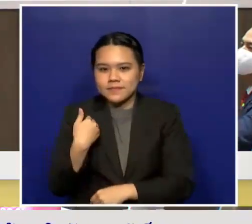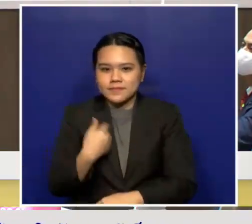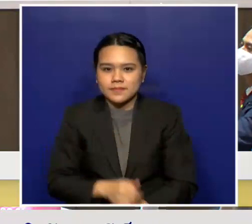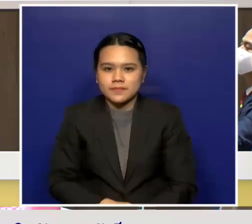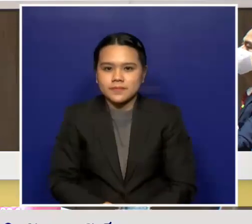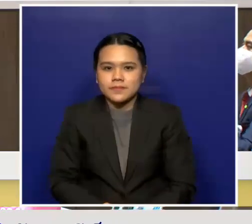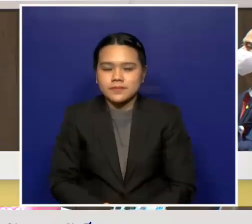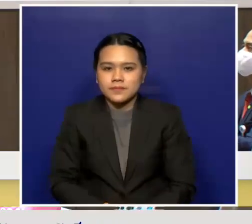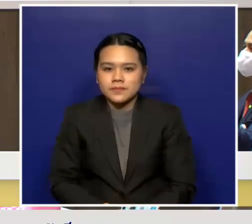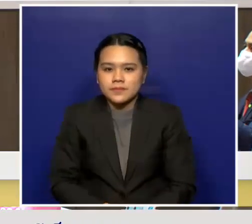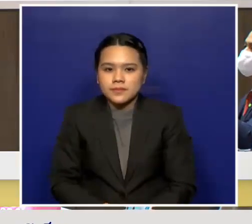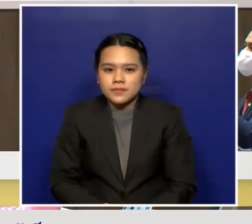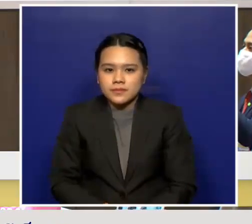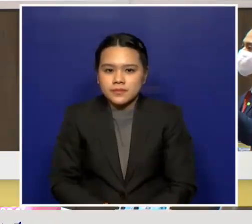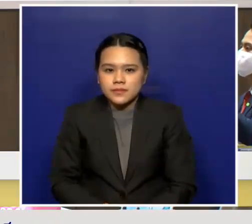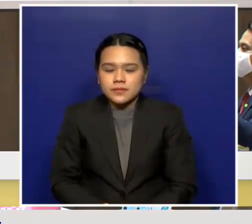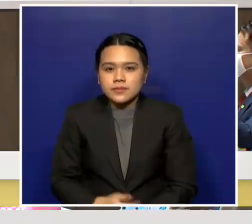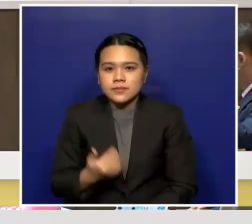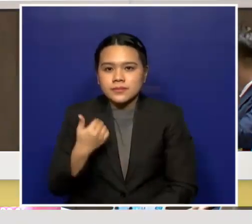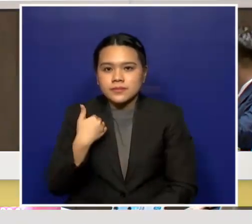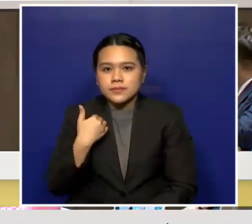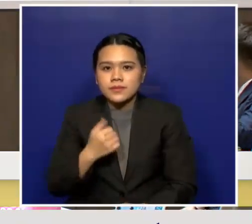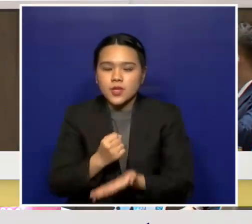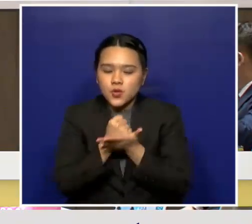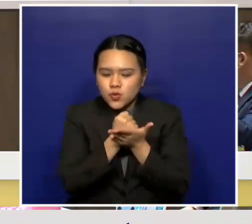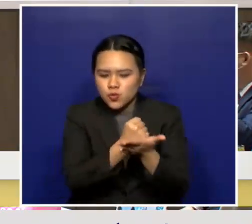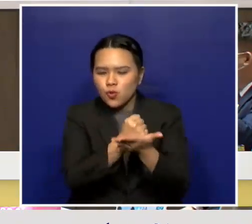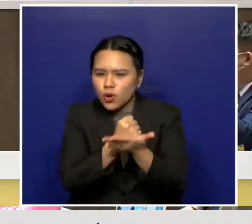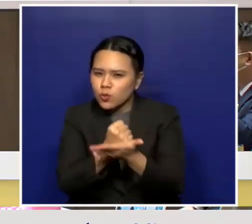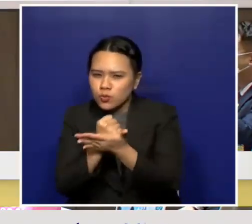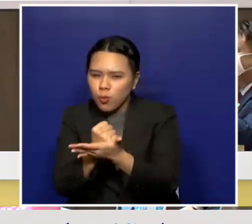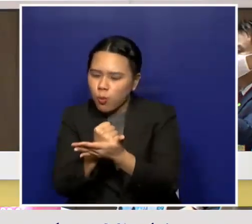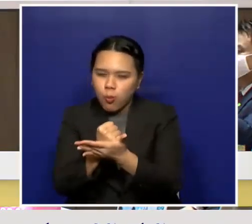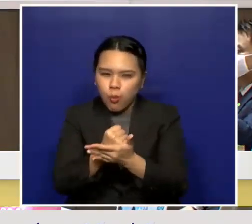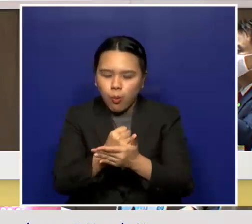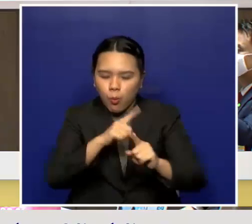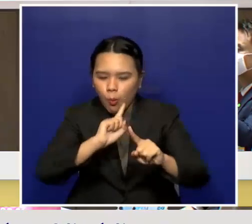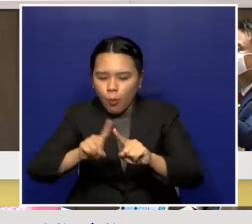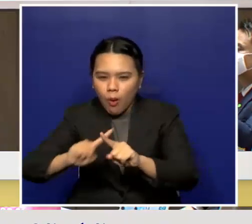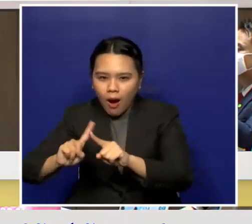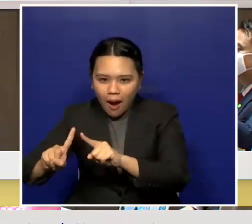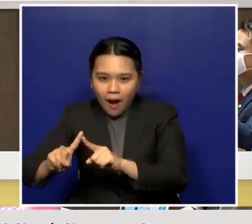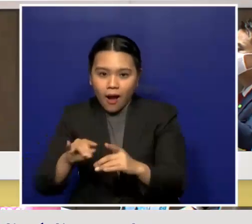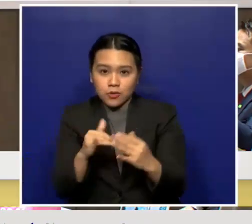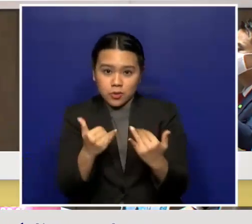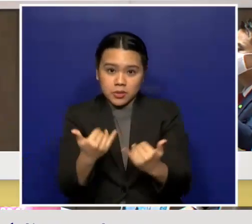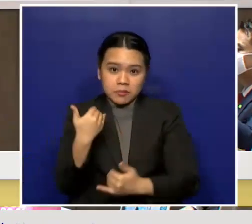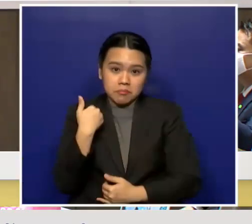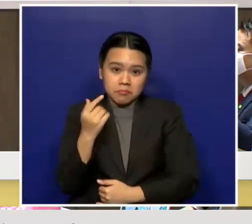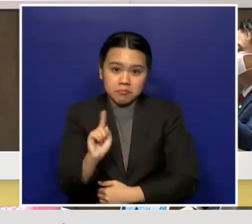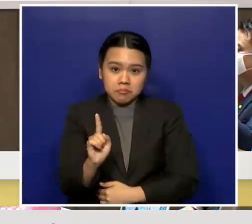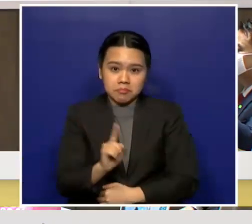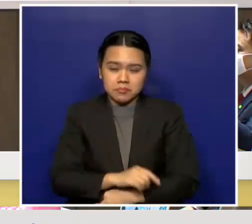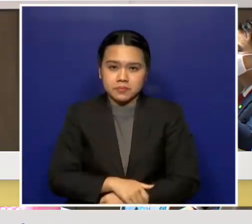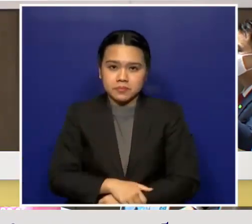จากที่เอื้อให้สารพัดเอื้อเต็มไปหมดเลยนะเกิดอะไรขึ้นครับท่านประธานครับ